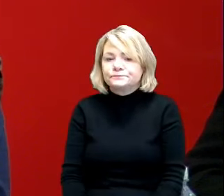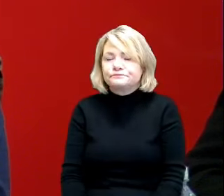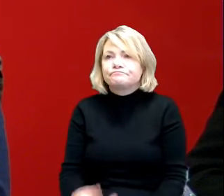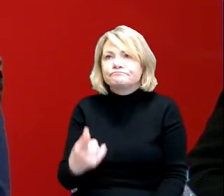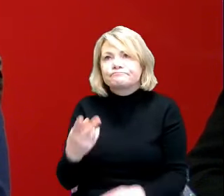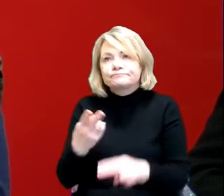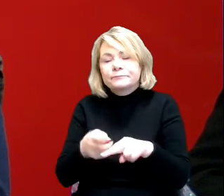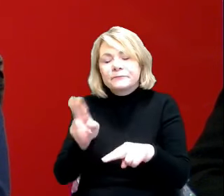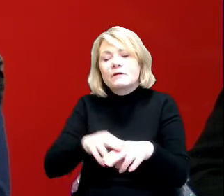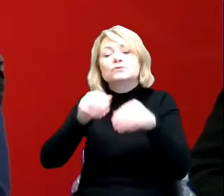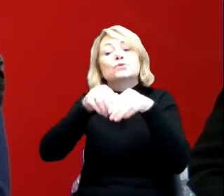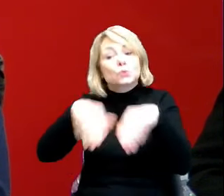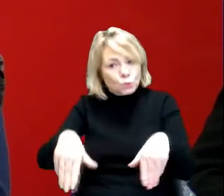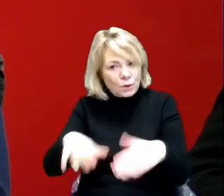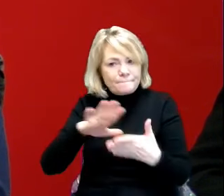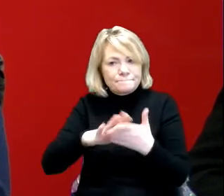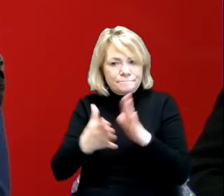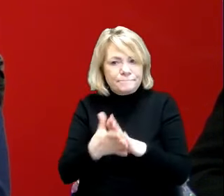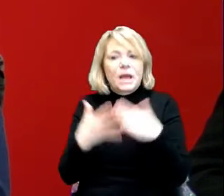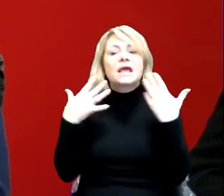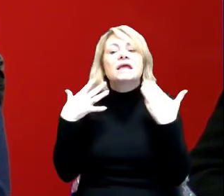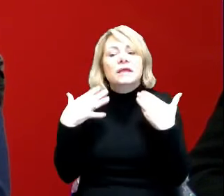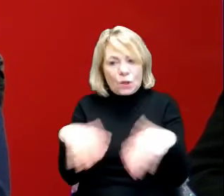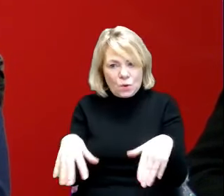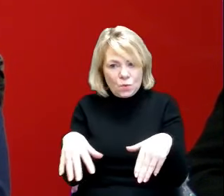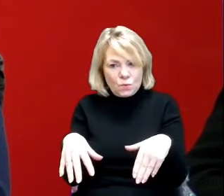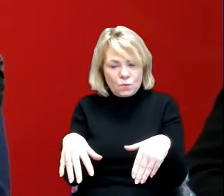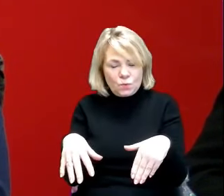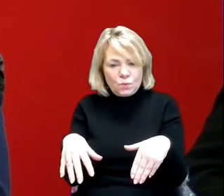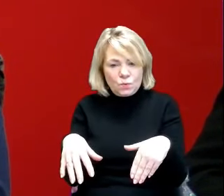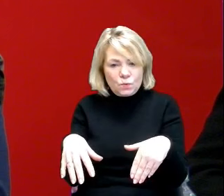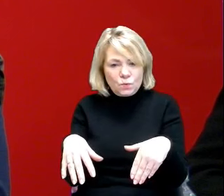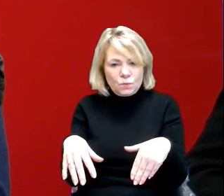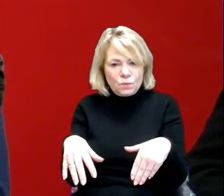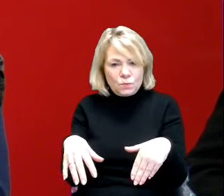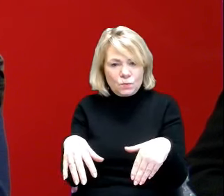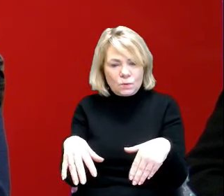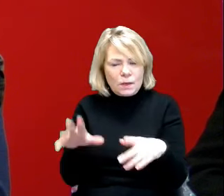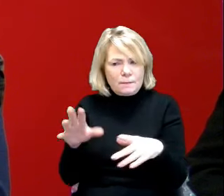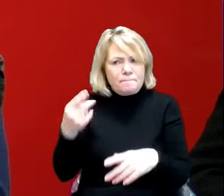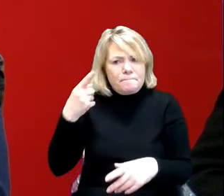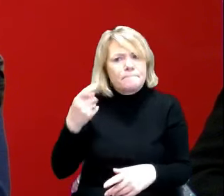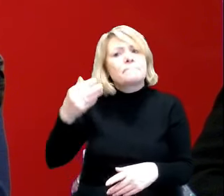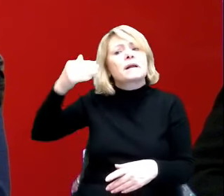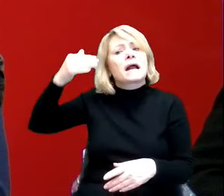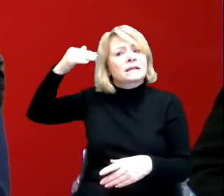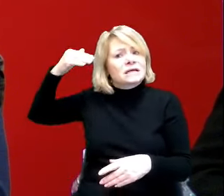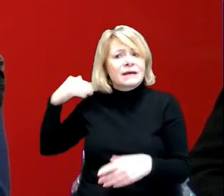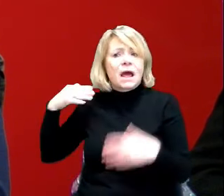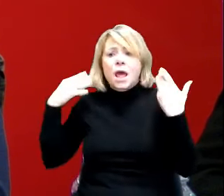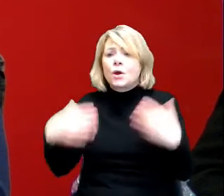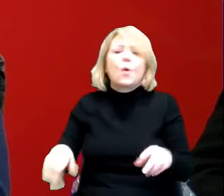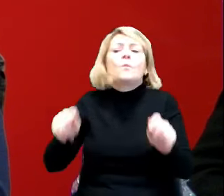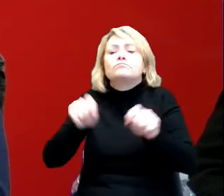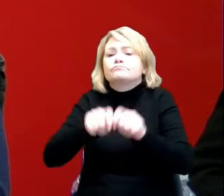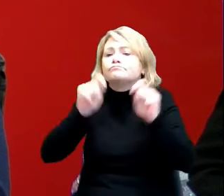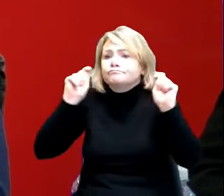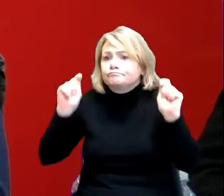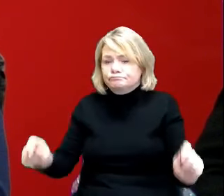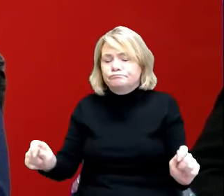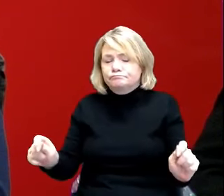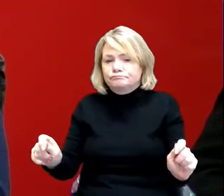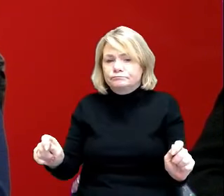yra parengta šiandieną turbūt jau praeitą savaitę startavo a